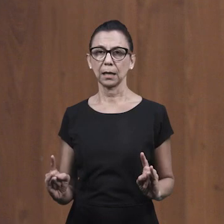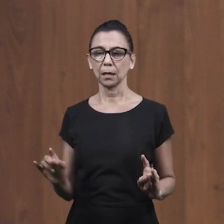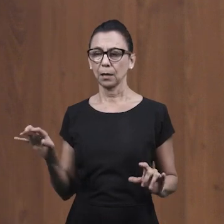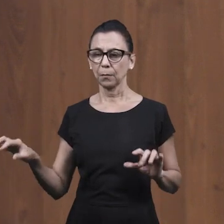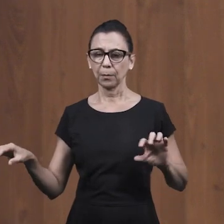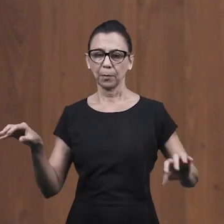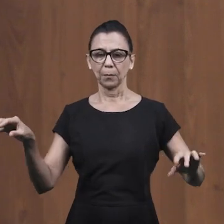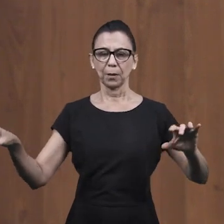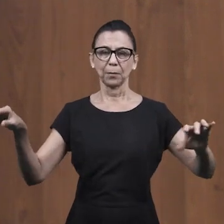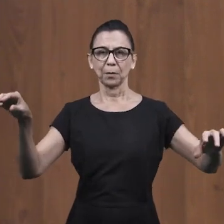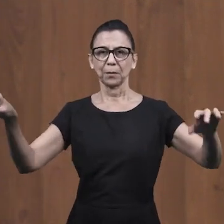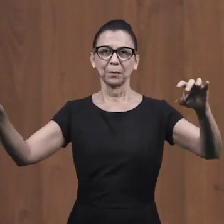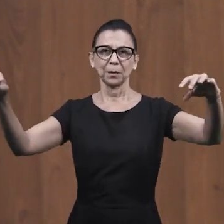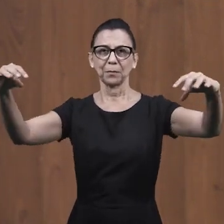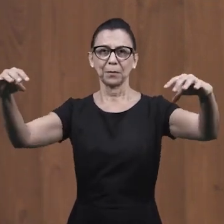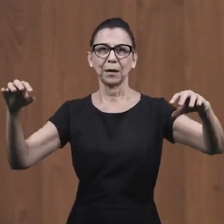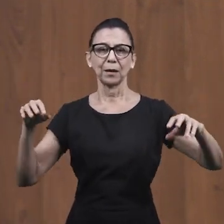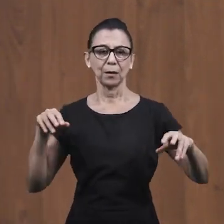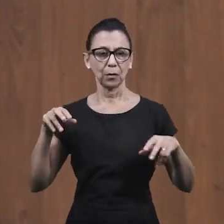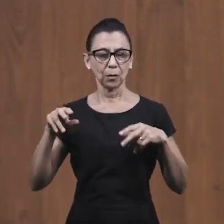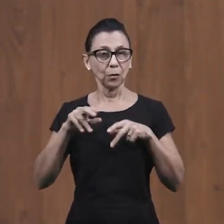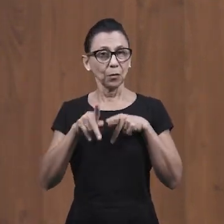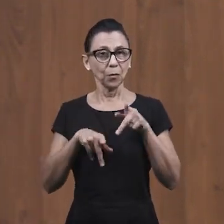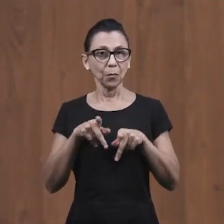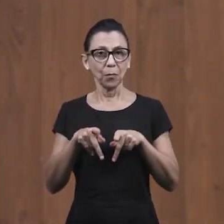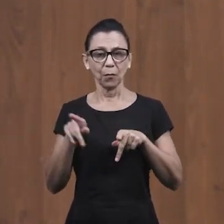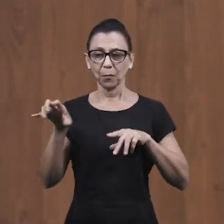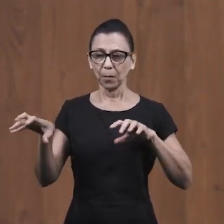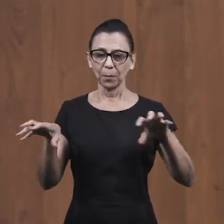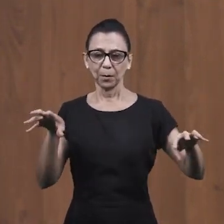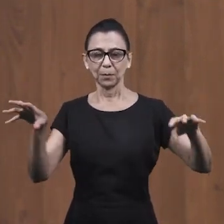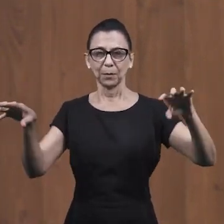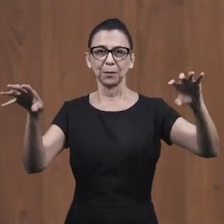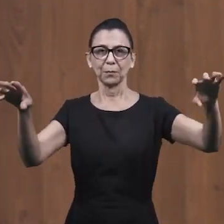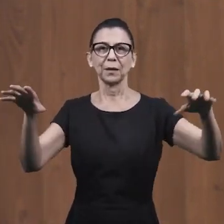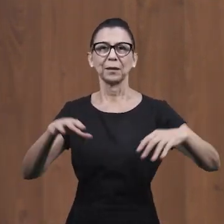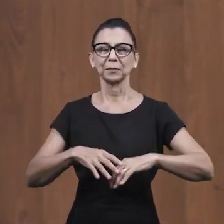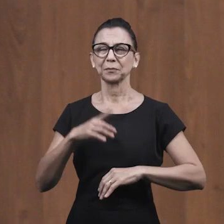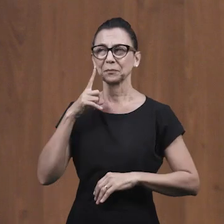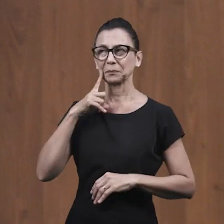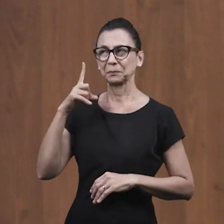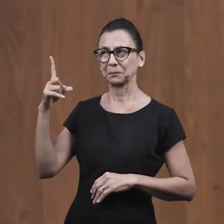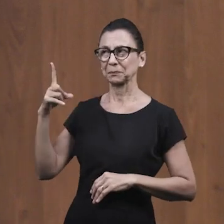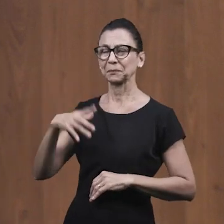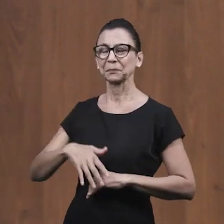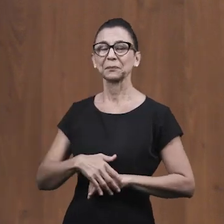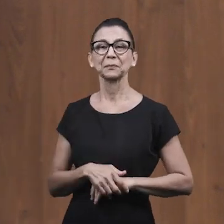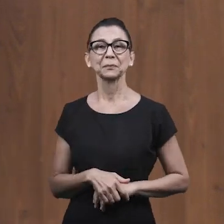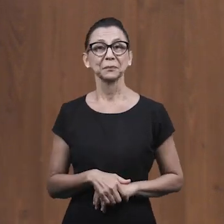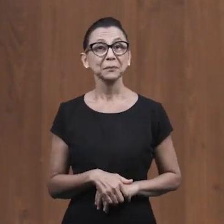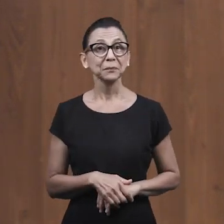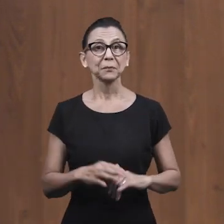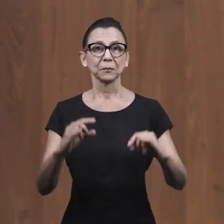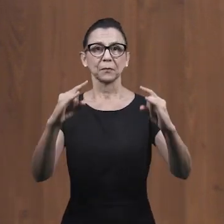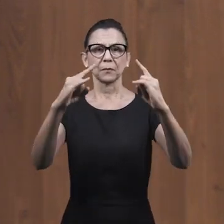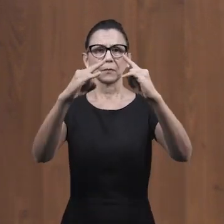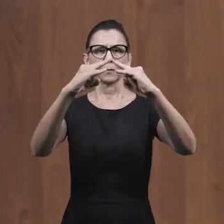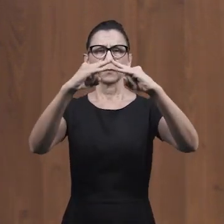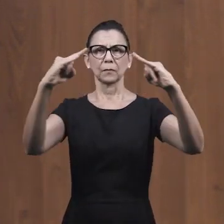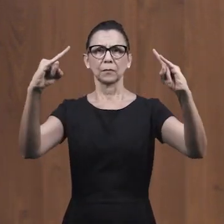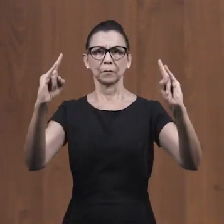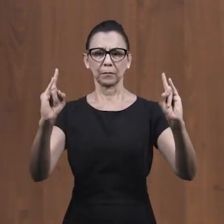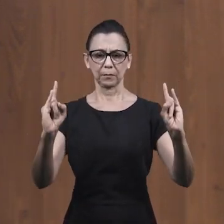du tabernacle, comme montré dans la figure, le tabernacle et les tentes montées autour.